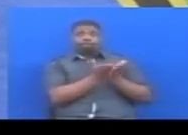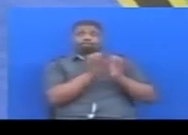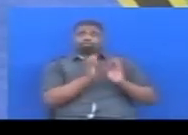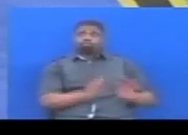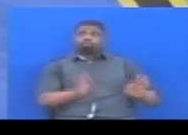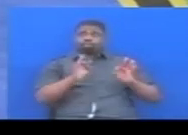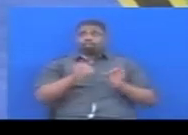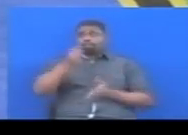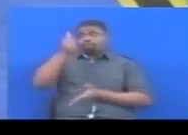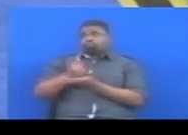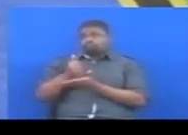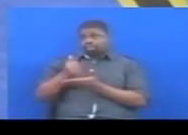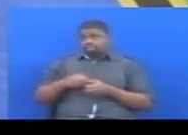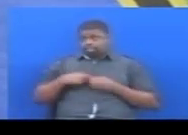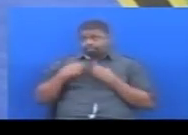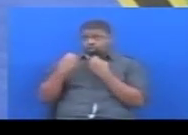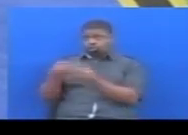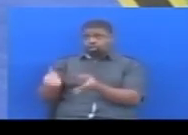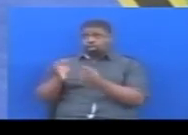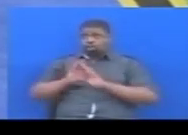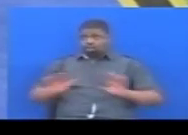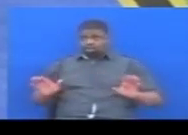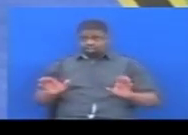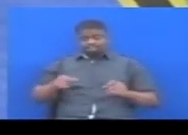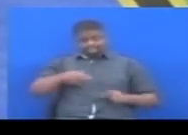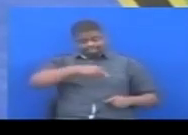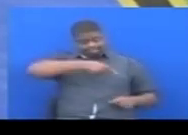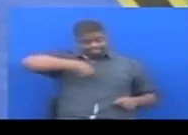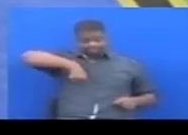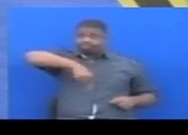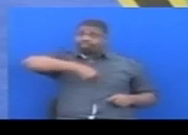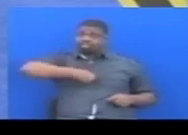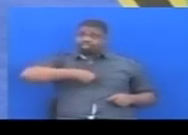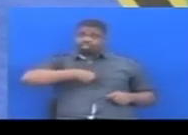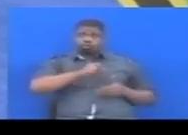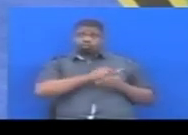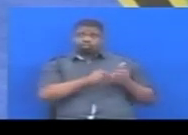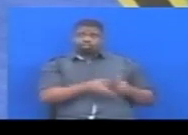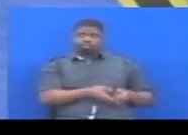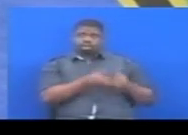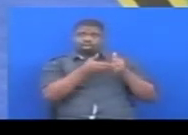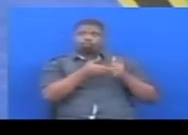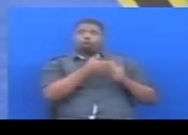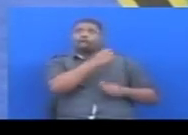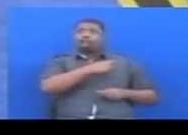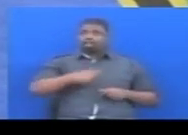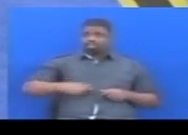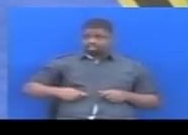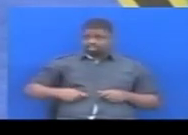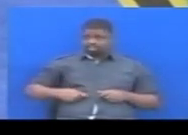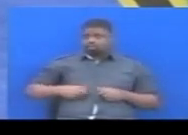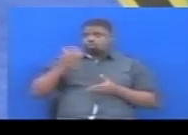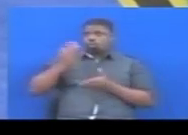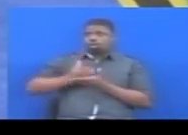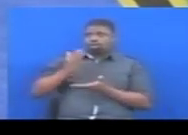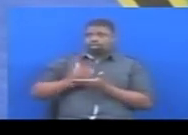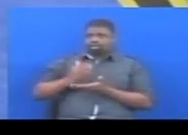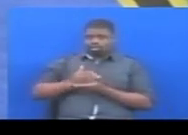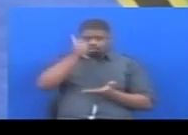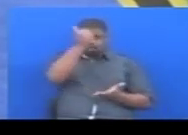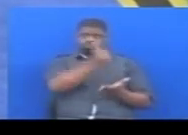maamuzi yalishatoka, na sisi kama ofisi ya makamu wa rais na kama serikali katika kuhakikisha kwamba maamuzi